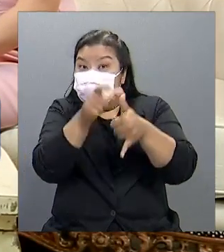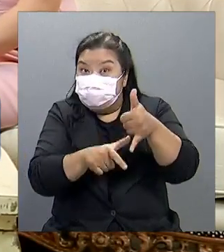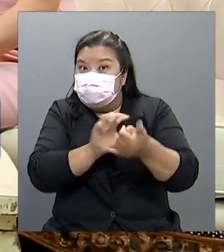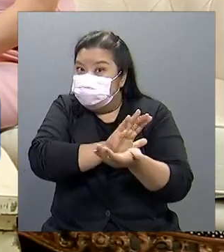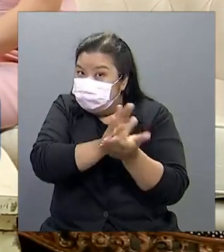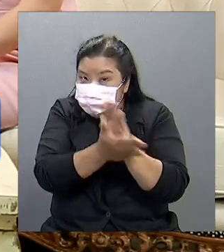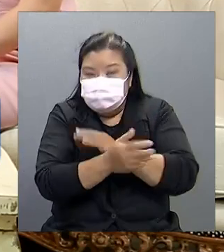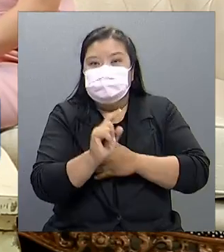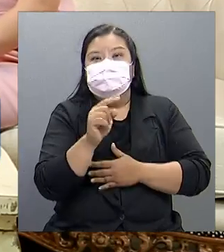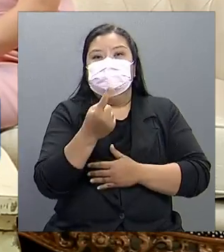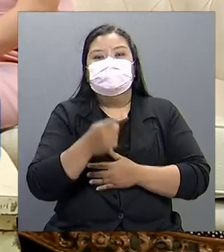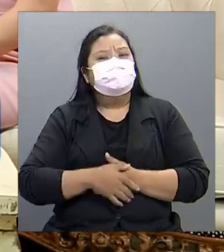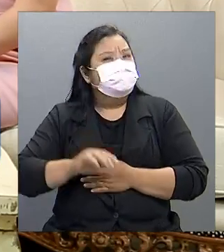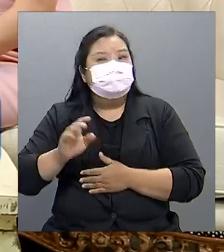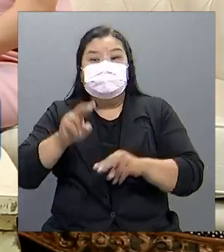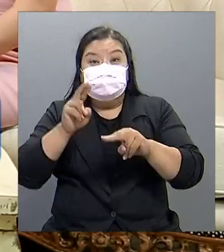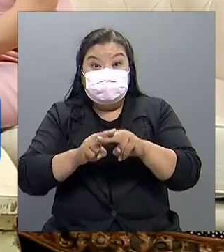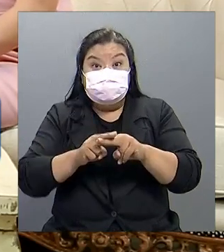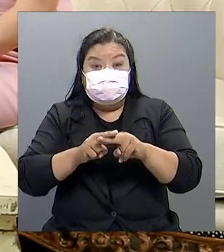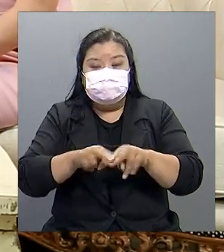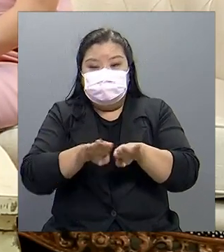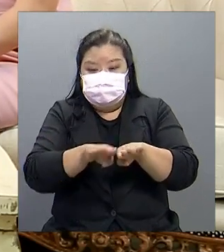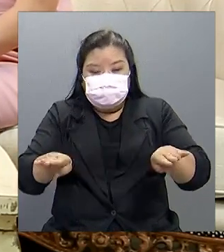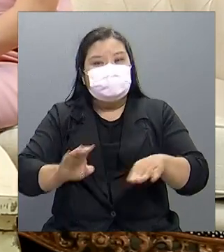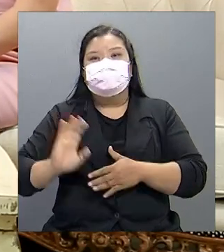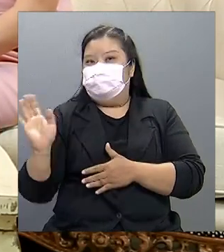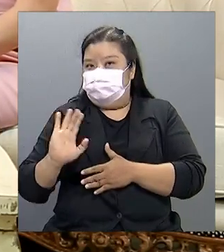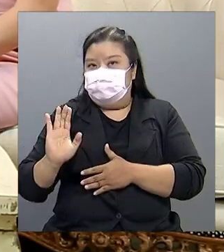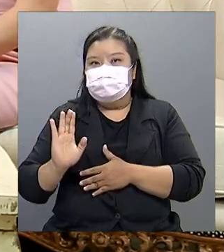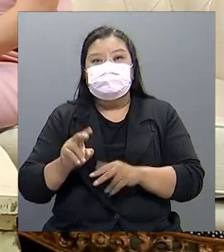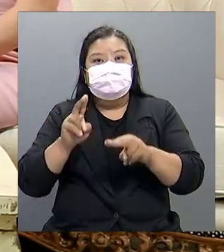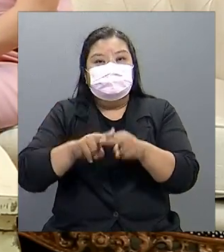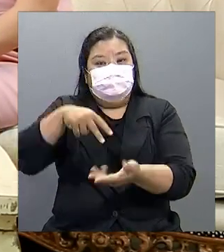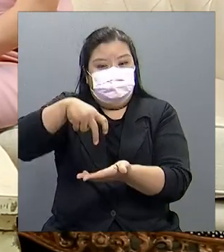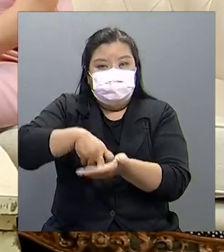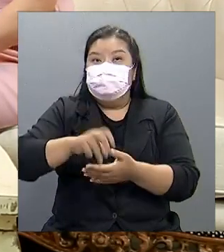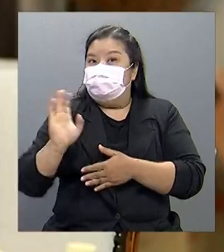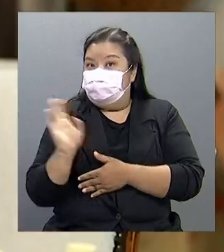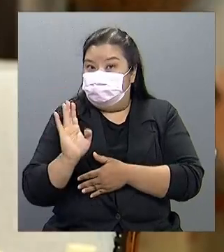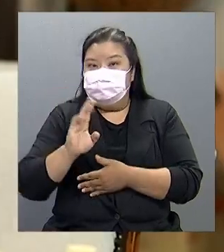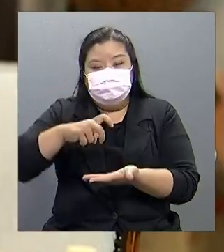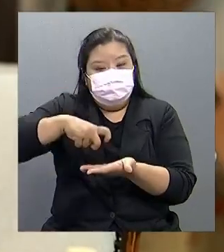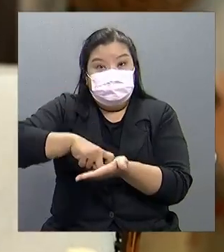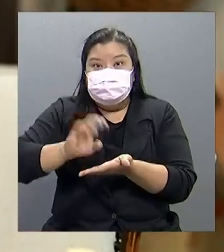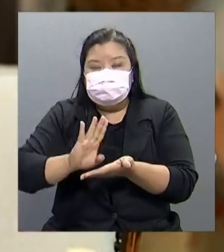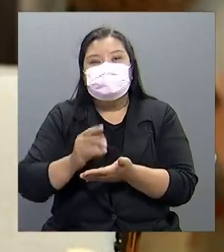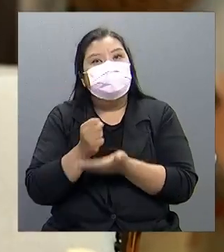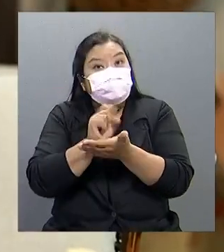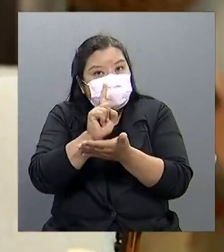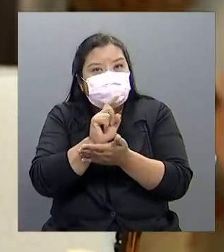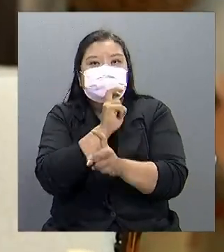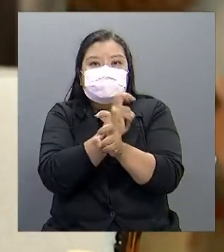พื้นหรือพับเพียบหรือคุกเข่าพวกนี้ได้เนี่ยจะทำให้ทั้งหลังและเข่าดีขึ้น ค่ะเพราะฉะนั้นคือส่วนใหญ่ที่จะ